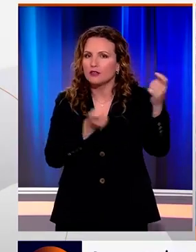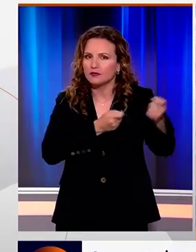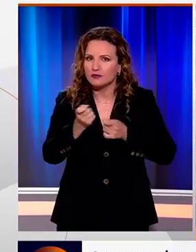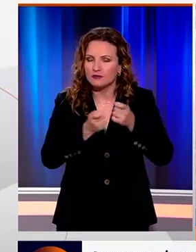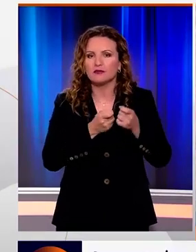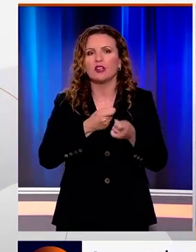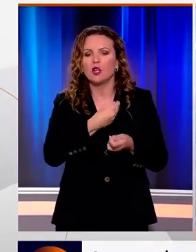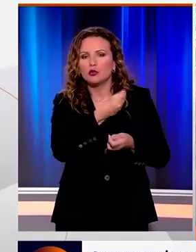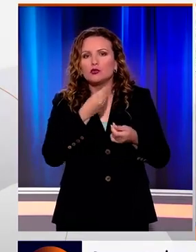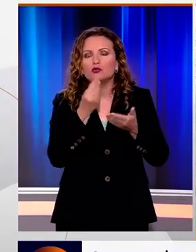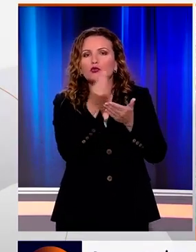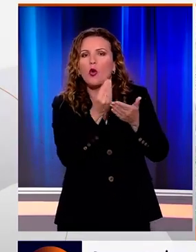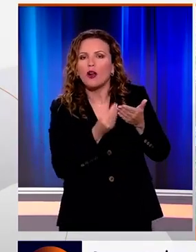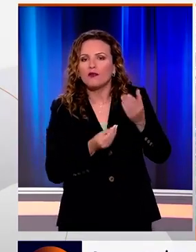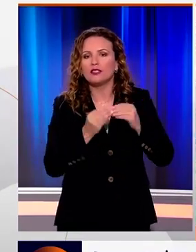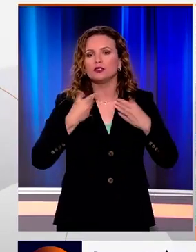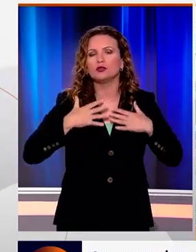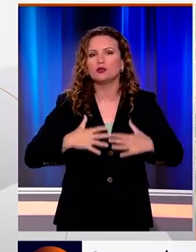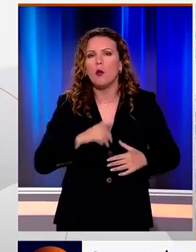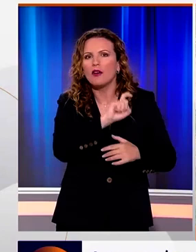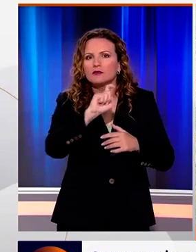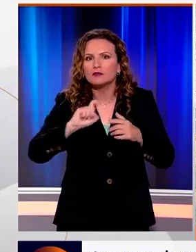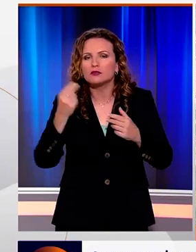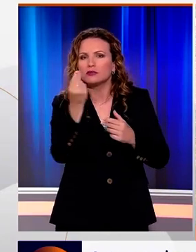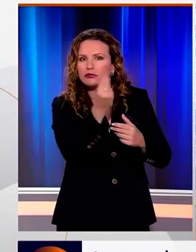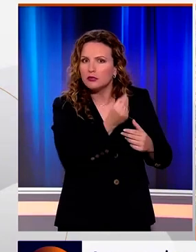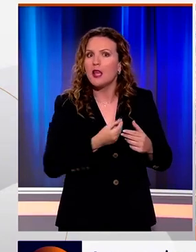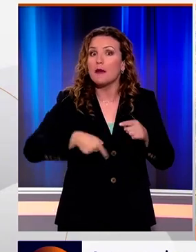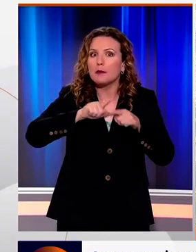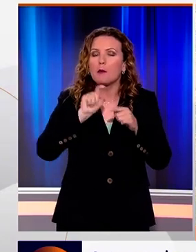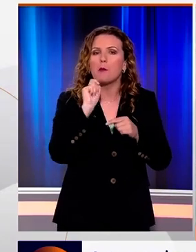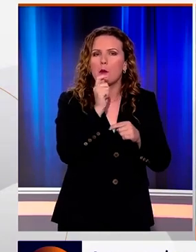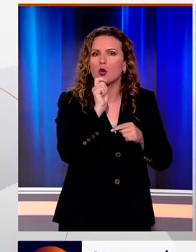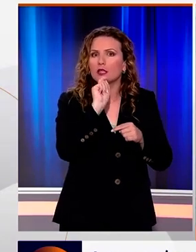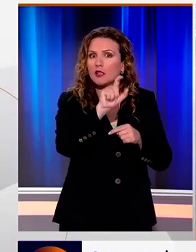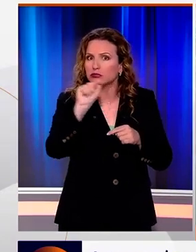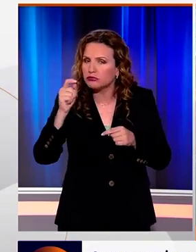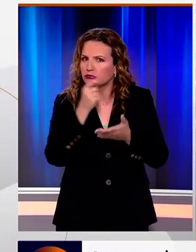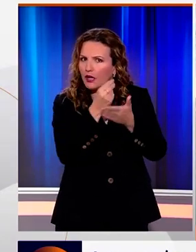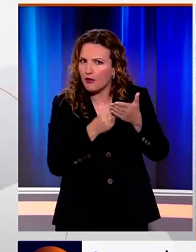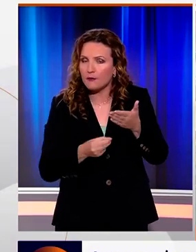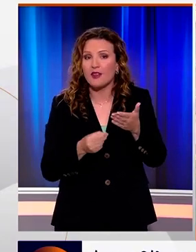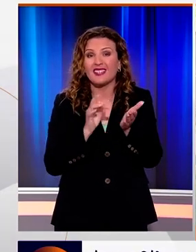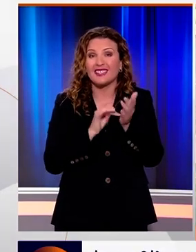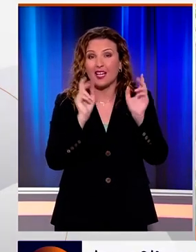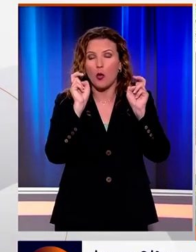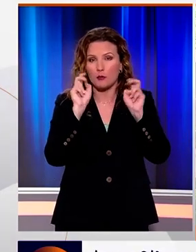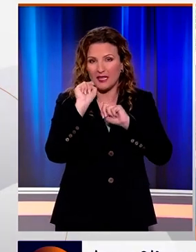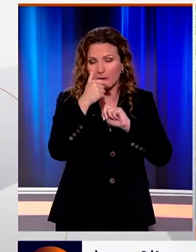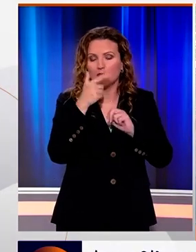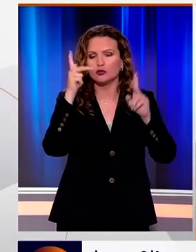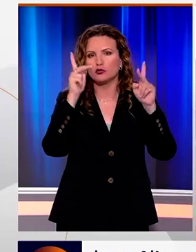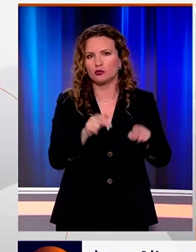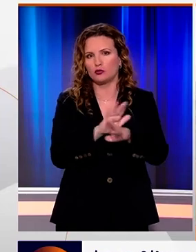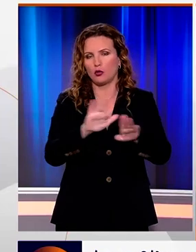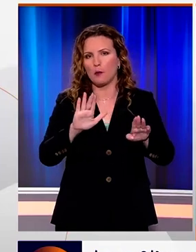Δημιουργούν καλλιτεχνικά έργα στα σώματά τους με body painting, γράφοντας ακόμη και πολιτικά συνθήματα. Με κεντρικό σύνθημα, ήρθε η ώρα να βάλουμε ένα stop